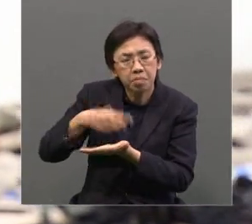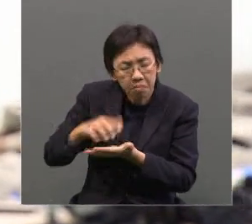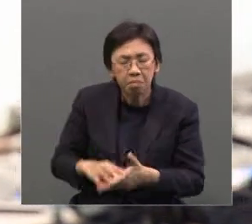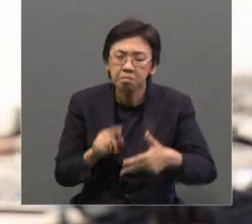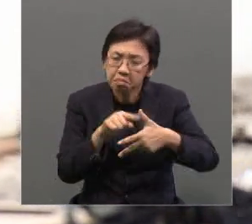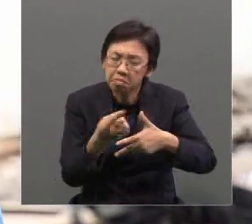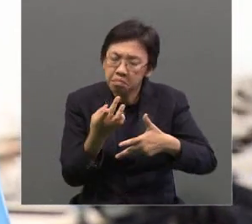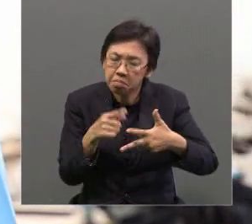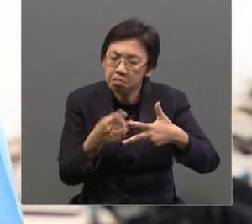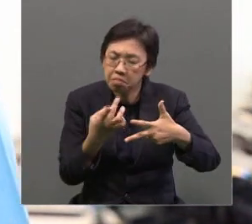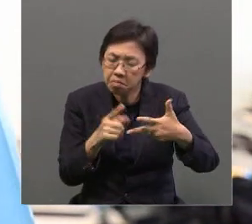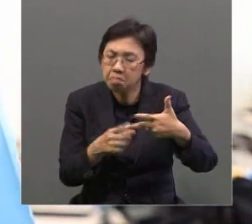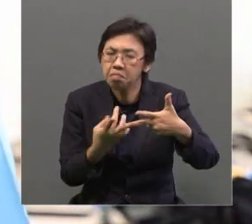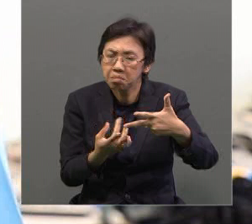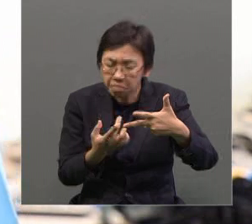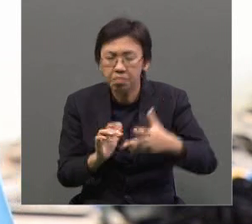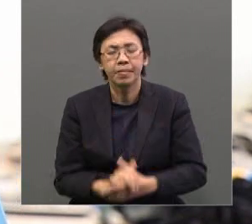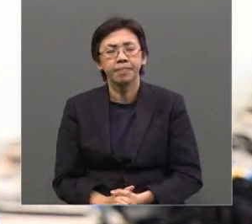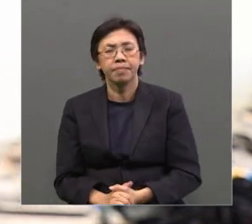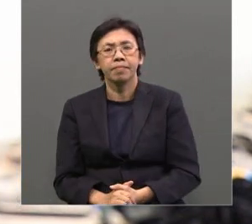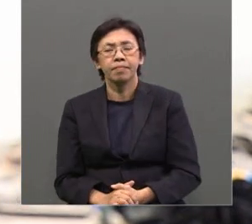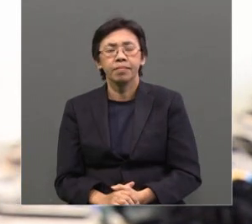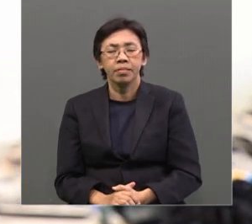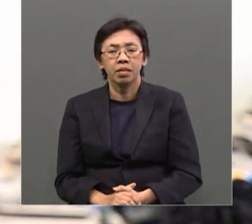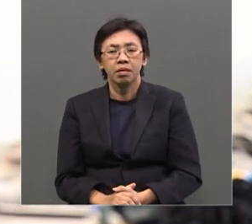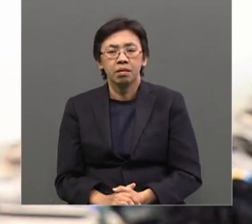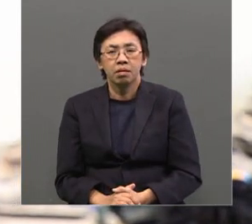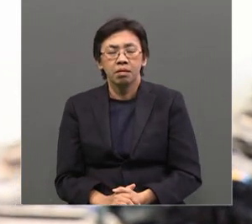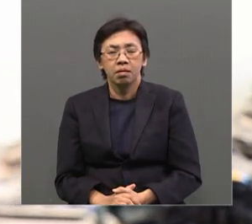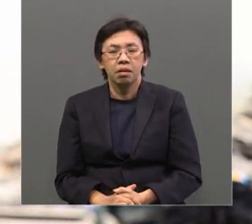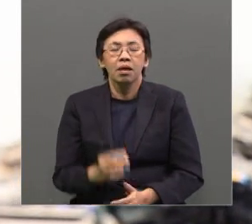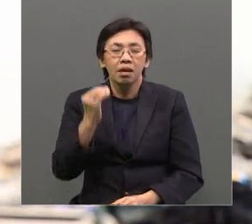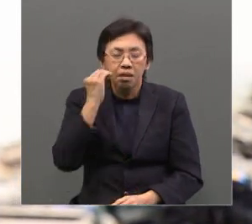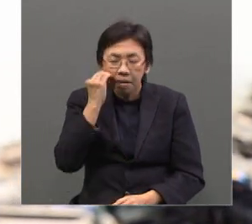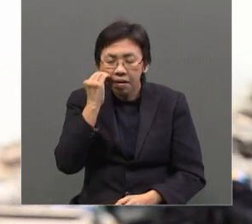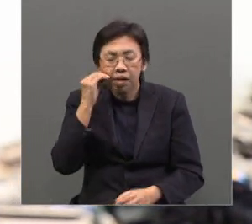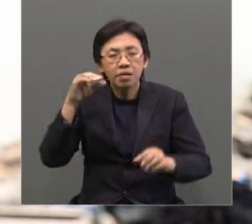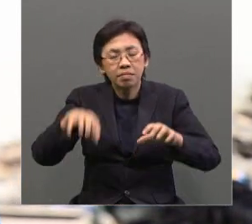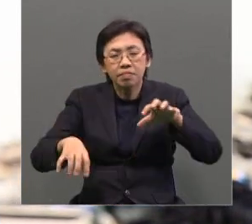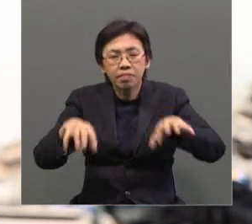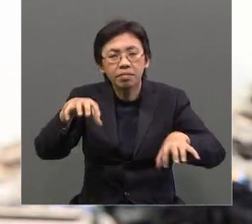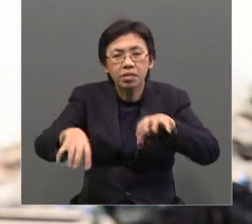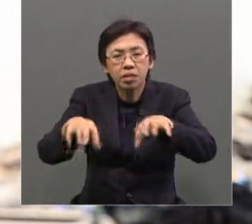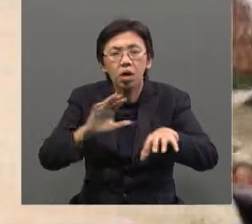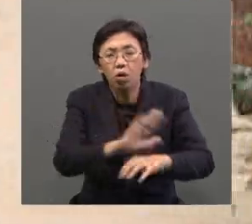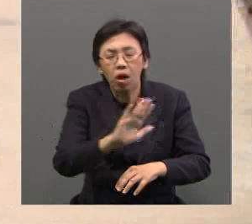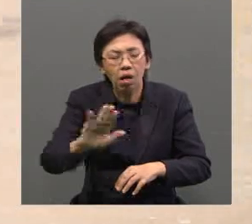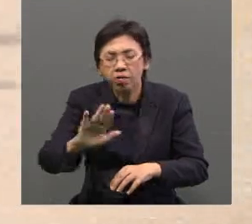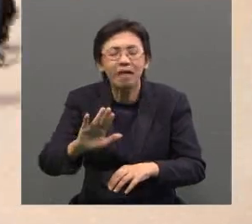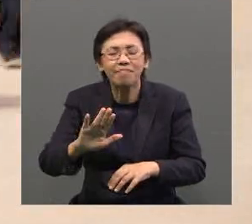ก็พื้นที่นะครับในส่วนของแต่ละบ้านนะครับก็คงจะไม่ได้กระทบ